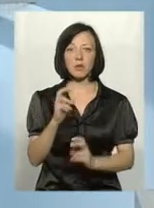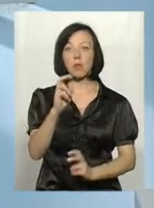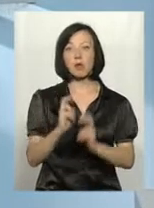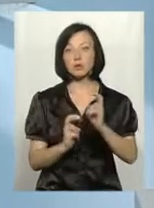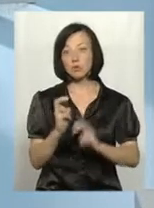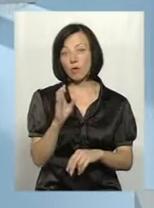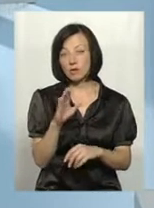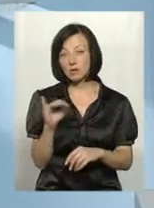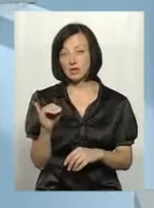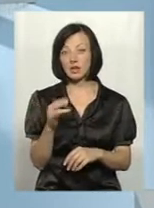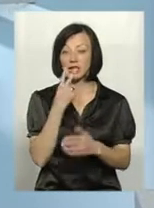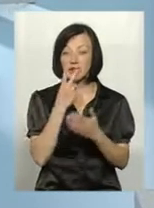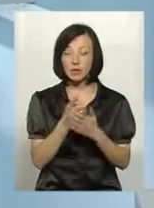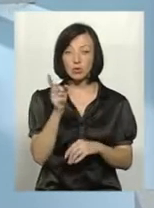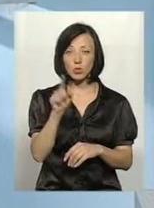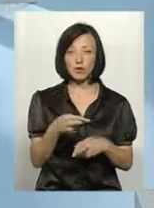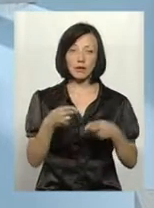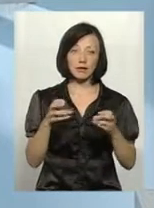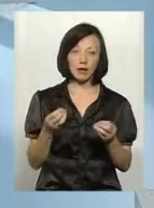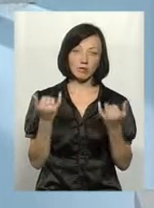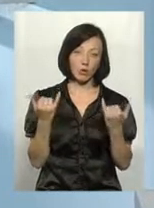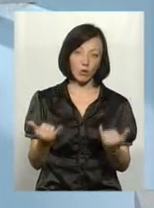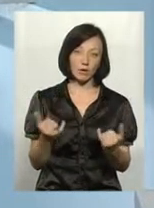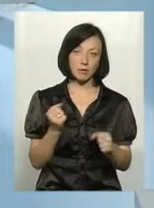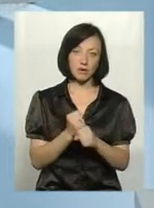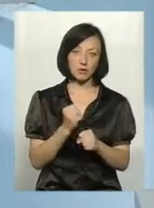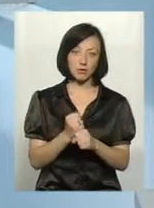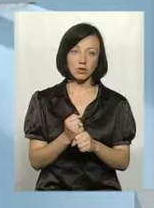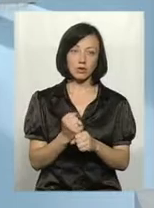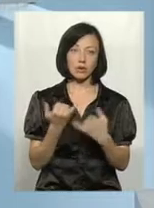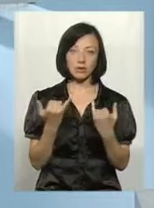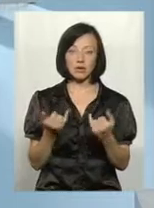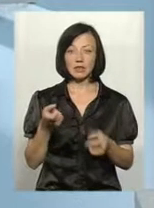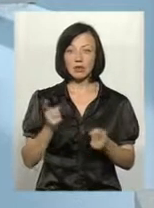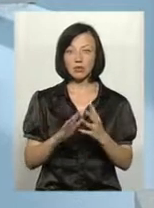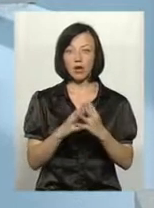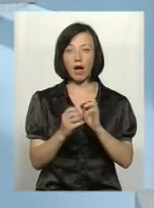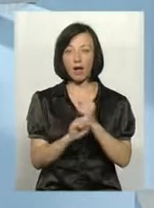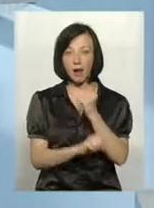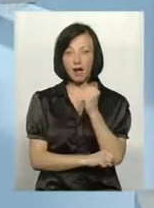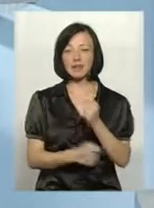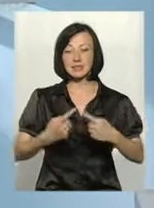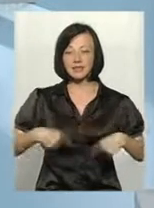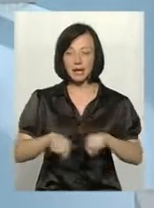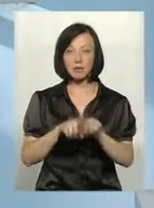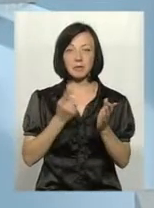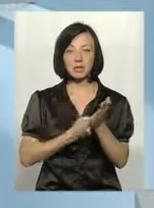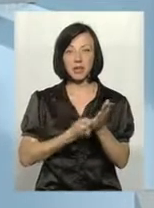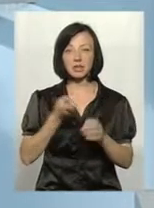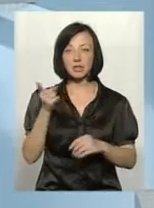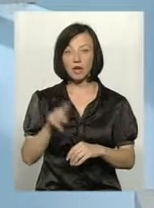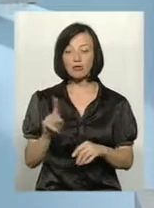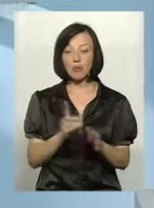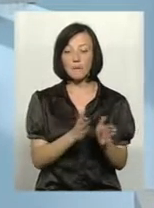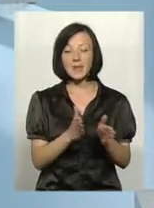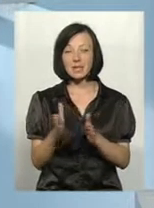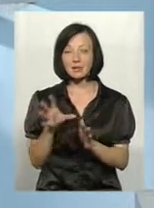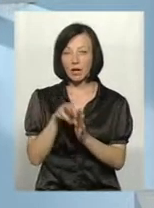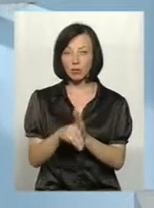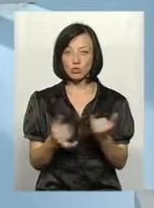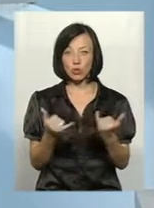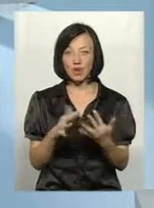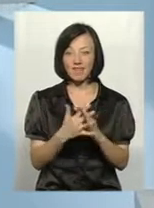промисловості, дивляться туди, де, в принципі, сьогодні працює. Працює сьогодні дійсно аграрний сектор, і це ще раз підтверджує те, що механізми, які заложені